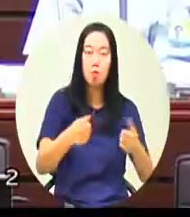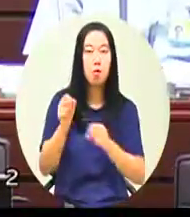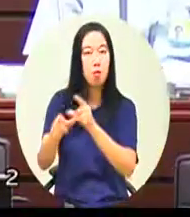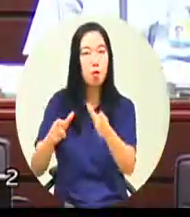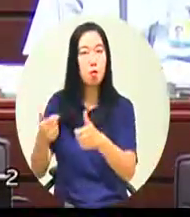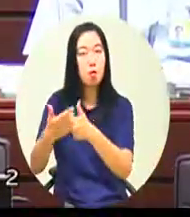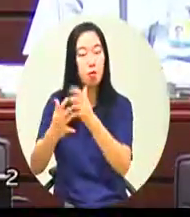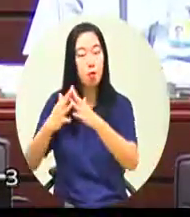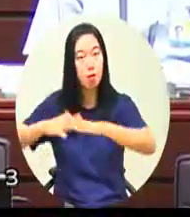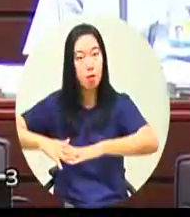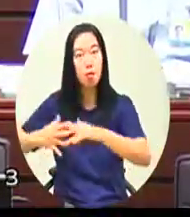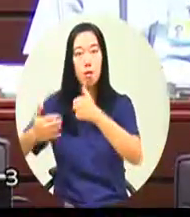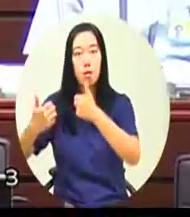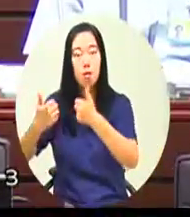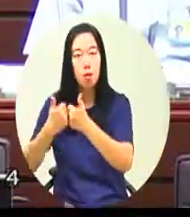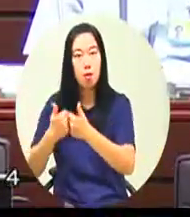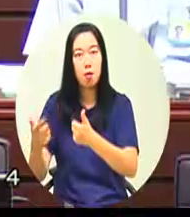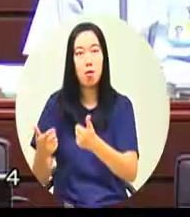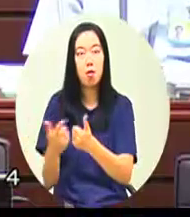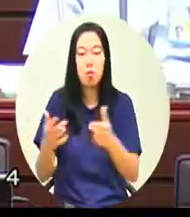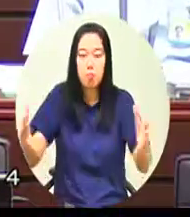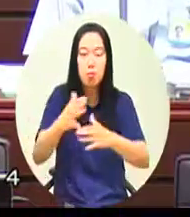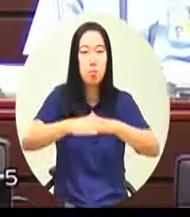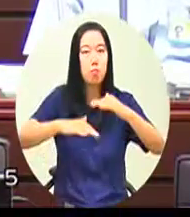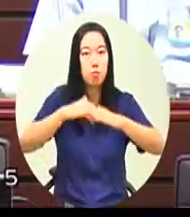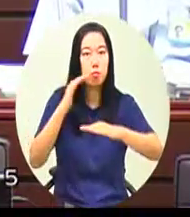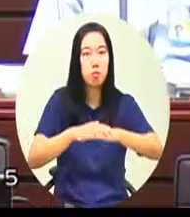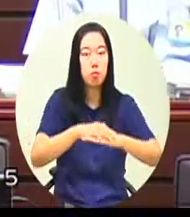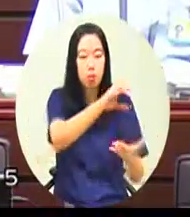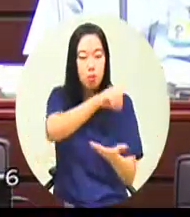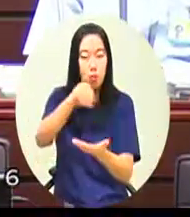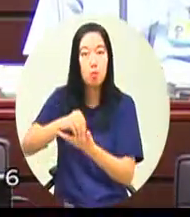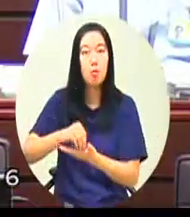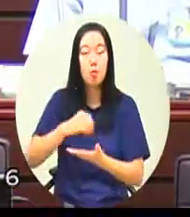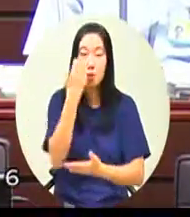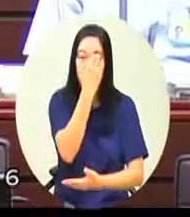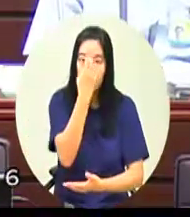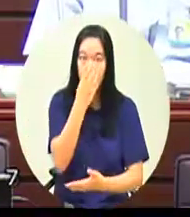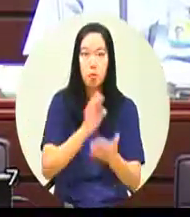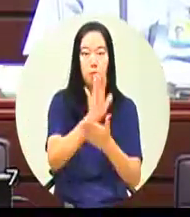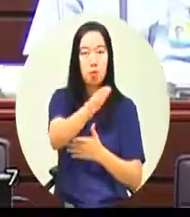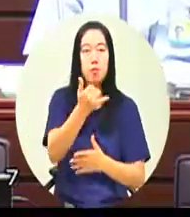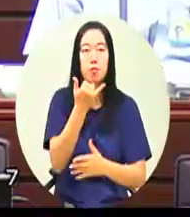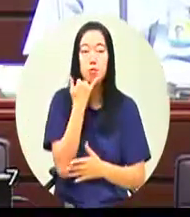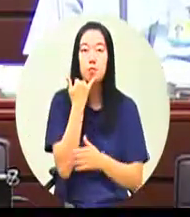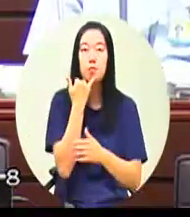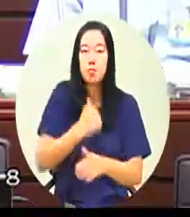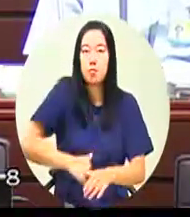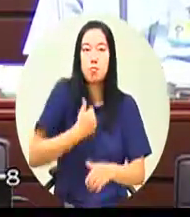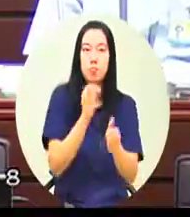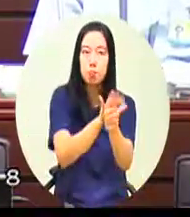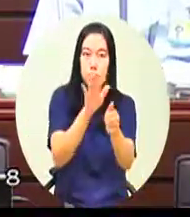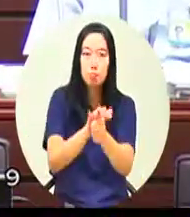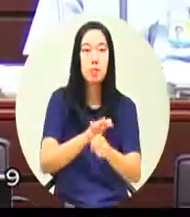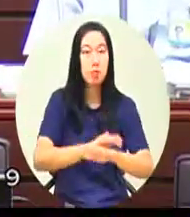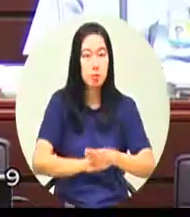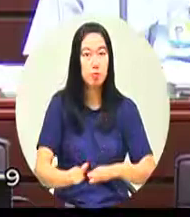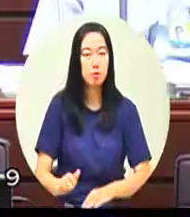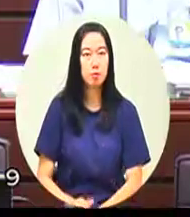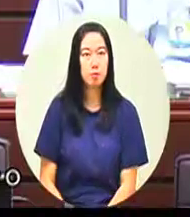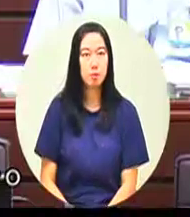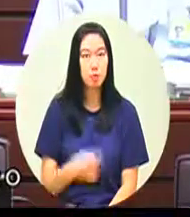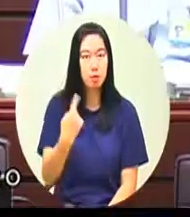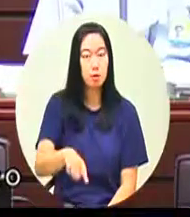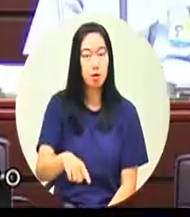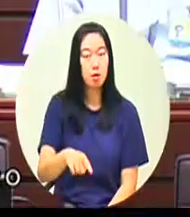呢，共同来对市场的一个抽查。哦，我相信这未来呢，拢会当做一个实质的效益。那么按的